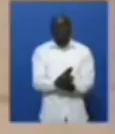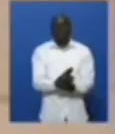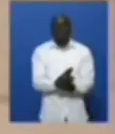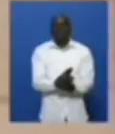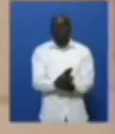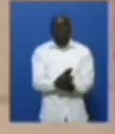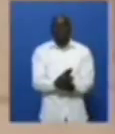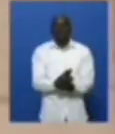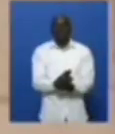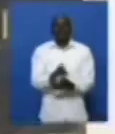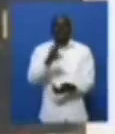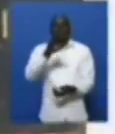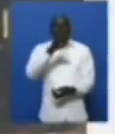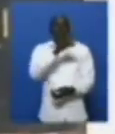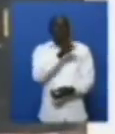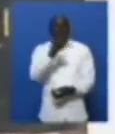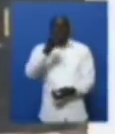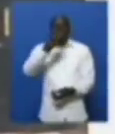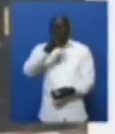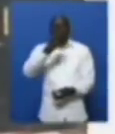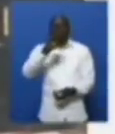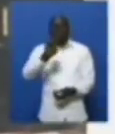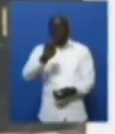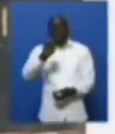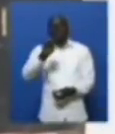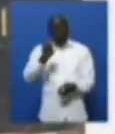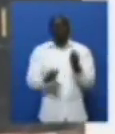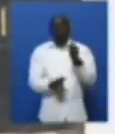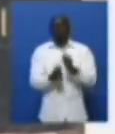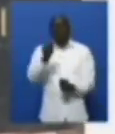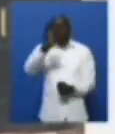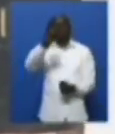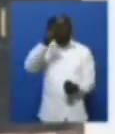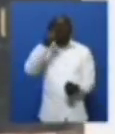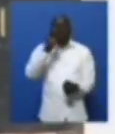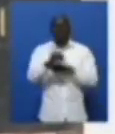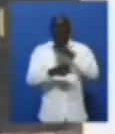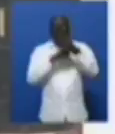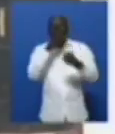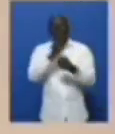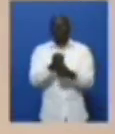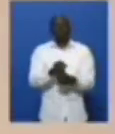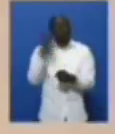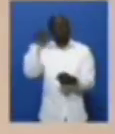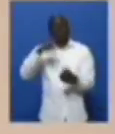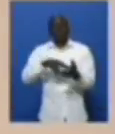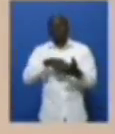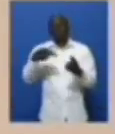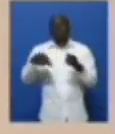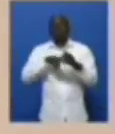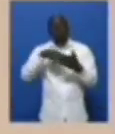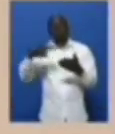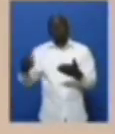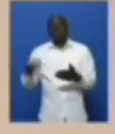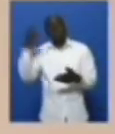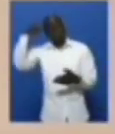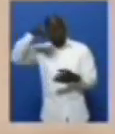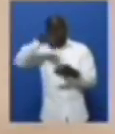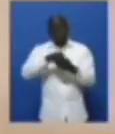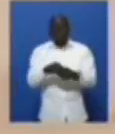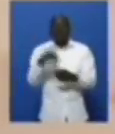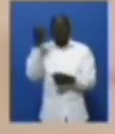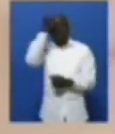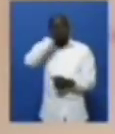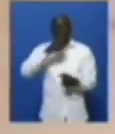Daniel Ouezin Koulibaly. Près de 60 ans après sa disparition, les souvenirs de l'ancien homme politique voltaïque et africain tend